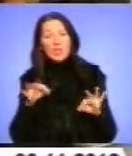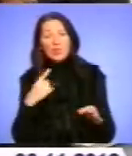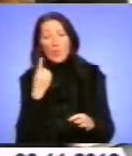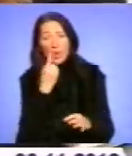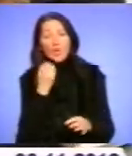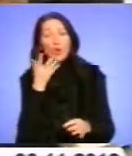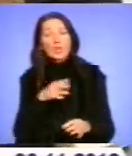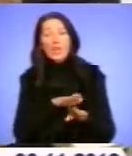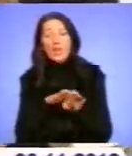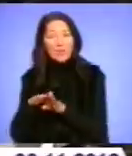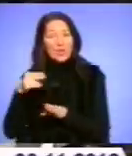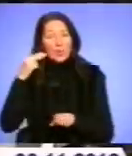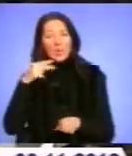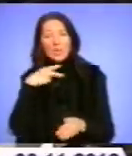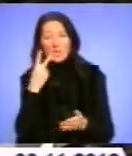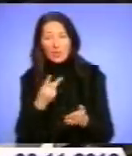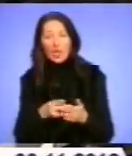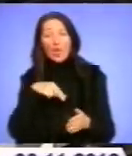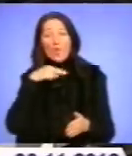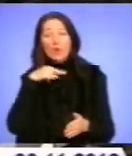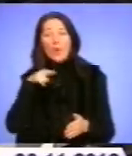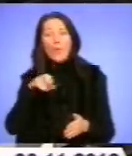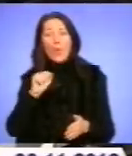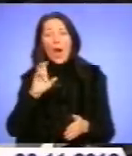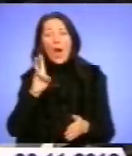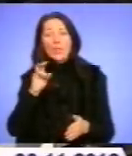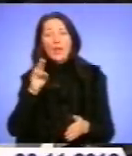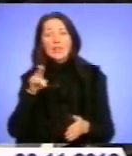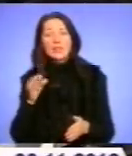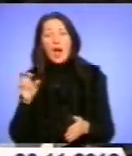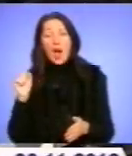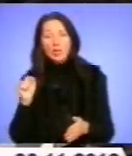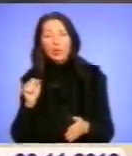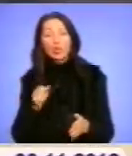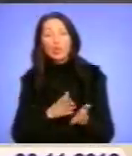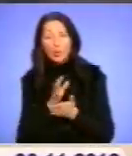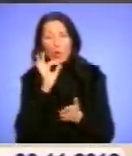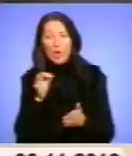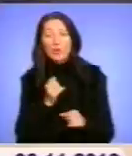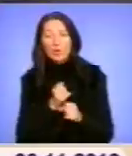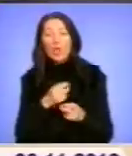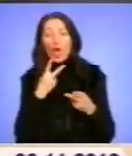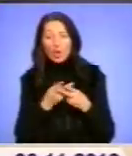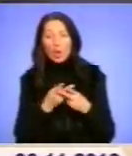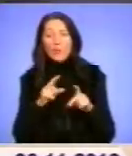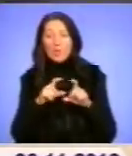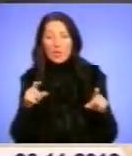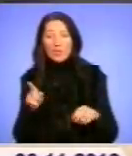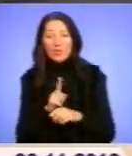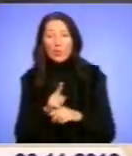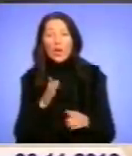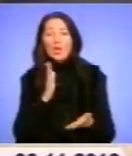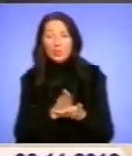президента звертають увагу на пенітенціарну службу, кажуть представники тюремних закладів Тернопільщини. Існуюча система